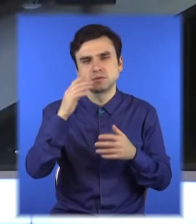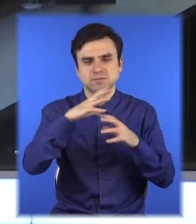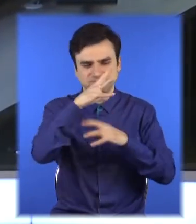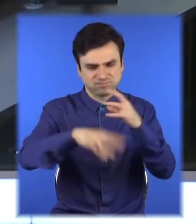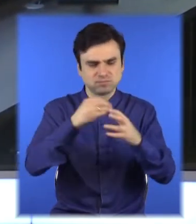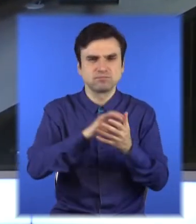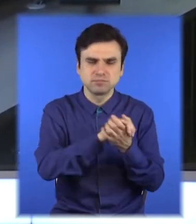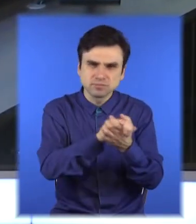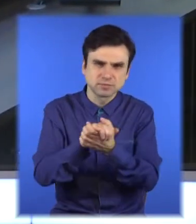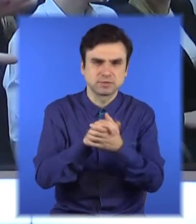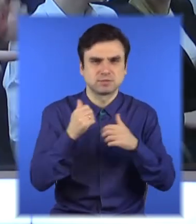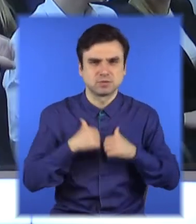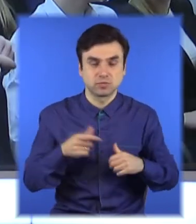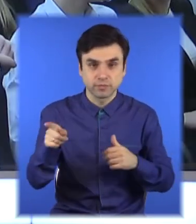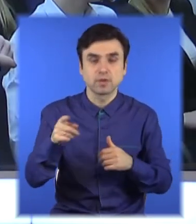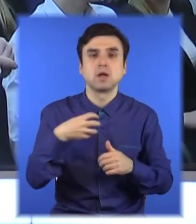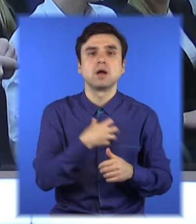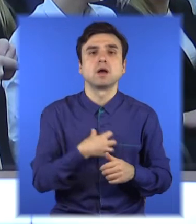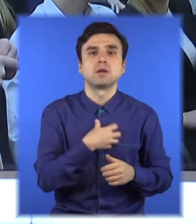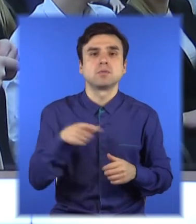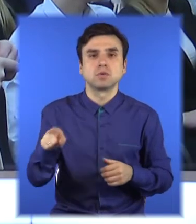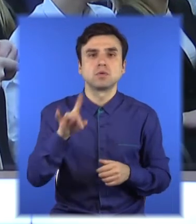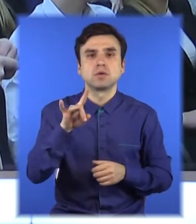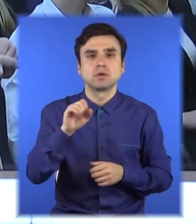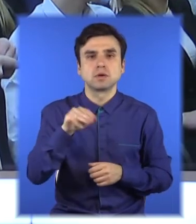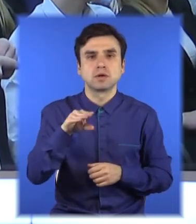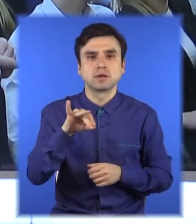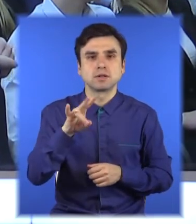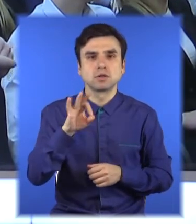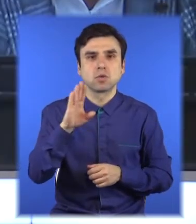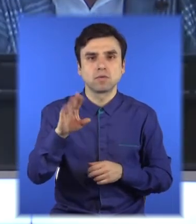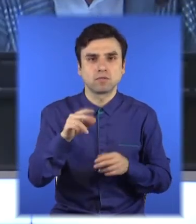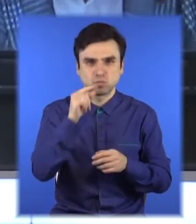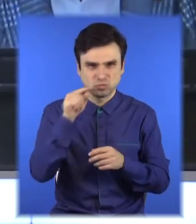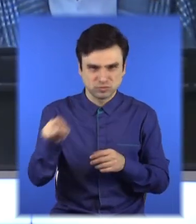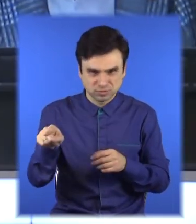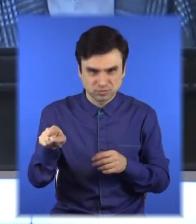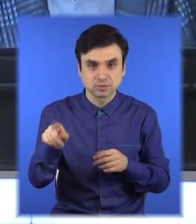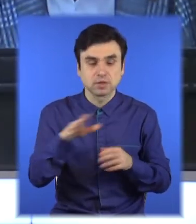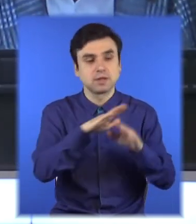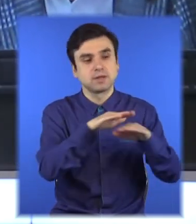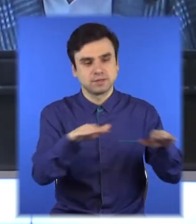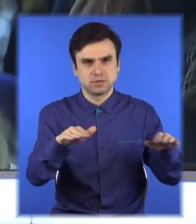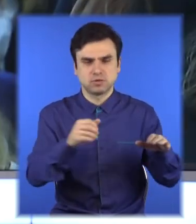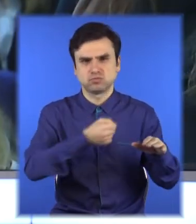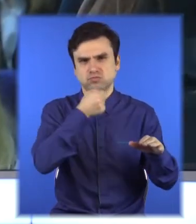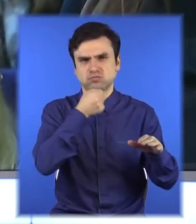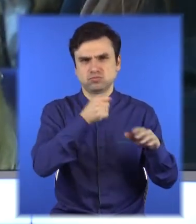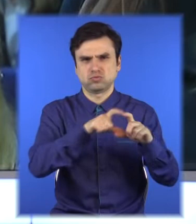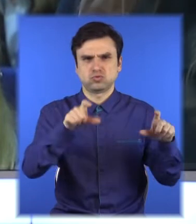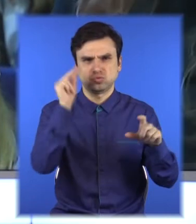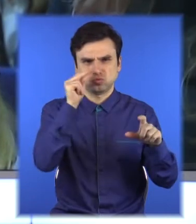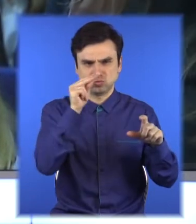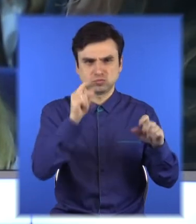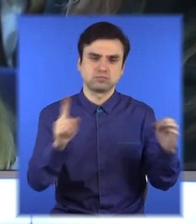голова Довгинцівської райради Ігор Ратінов. Молоді лідери зустрілись з чиновником в рамках проєкту «Діалог». Більше 30